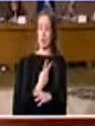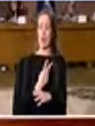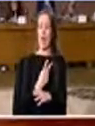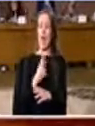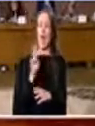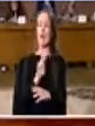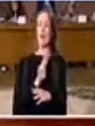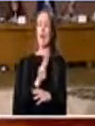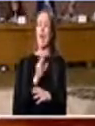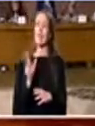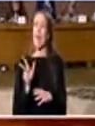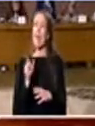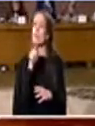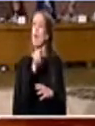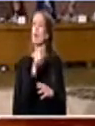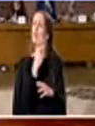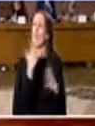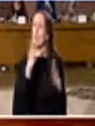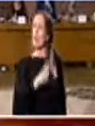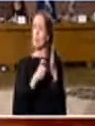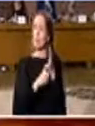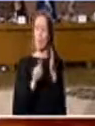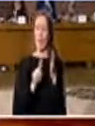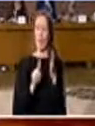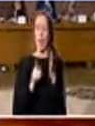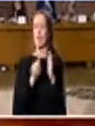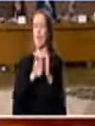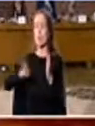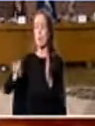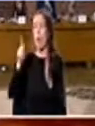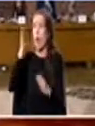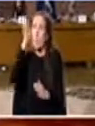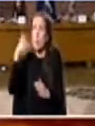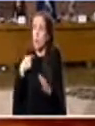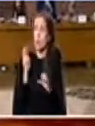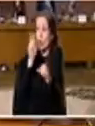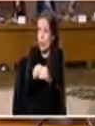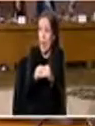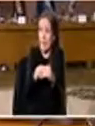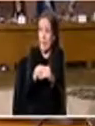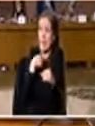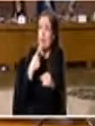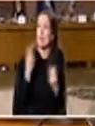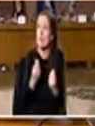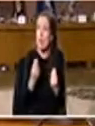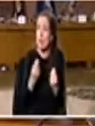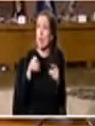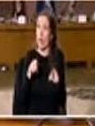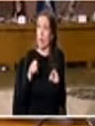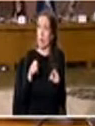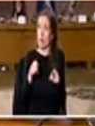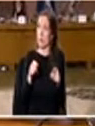odnosu na 28 država članica, već buduća članica Evropske unije. Ovo naglašavam obzirom na ozbiljnost